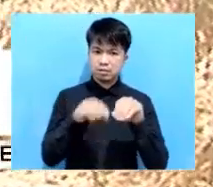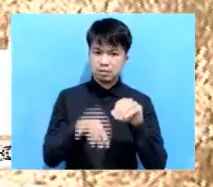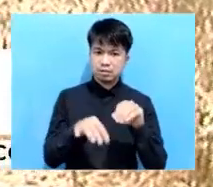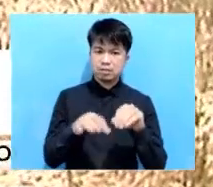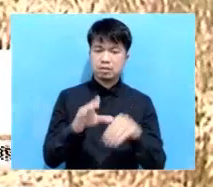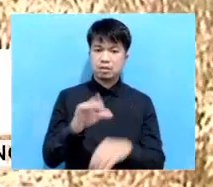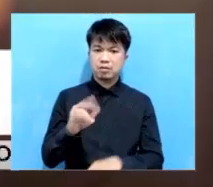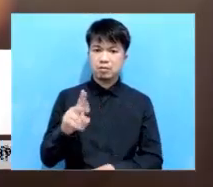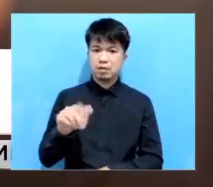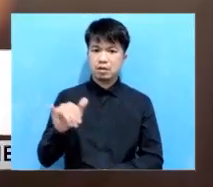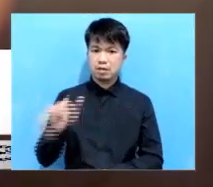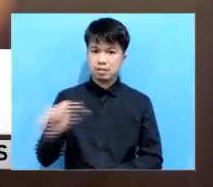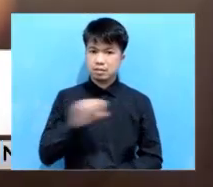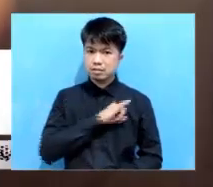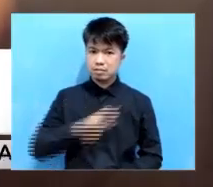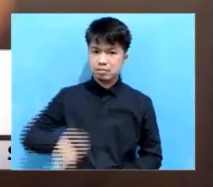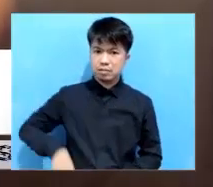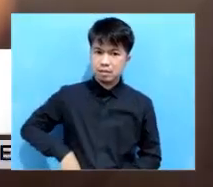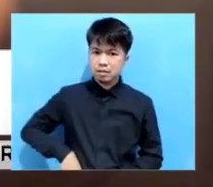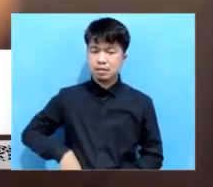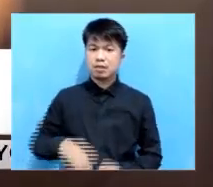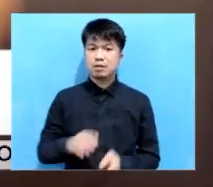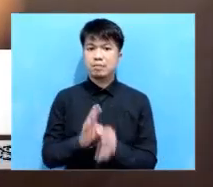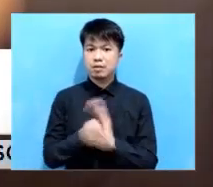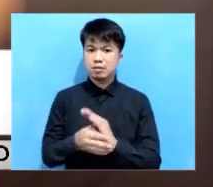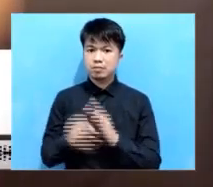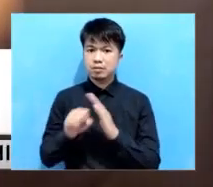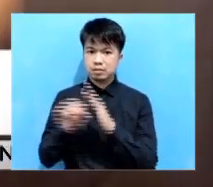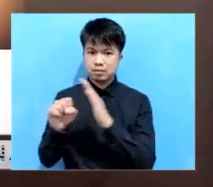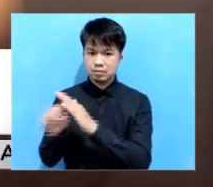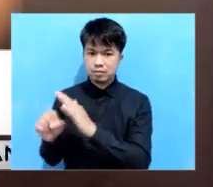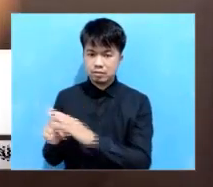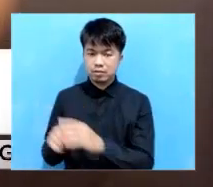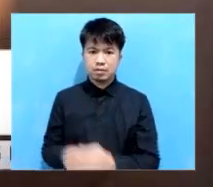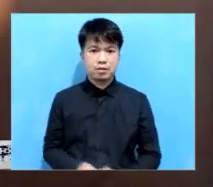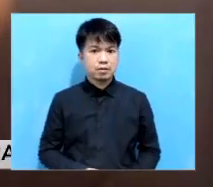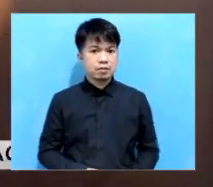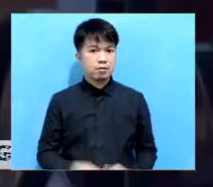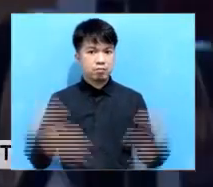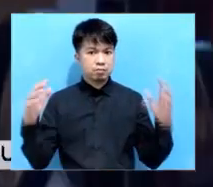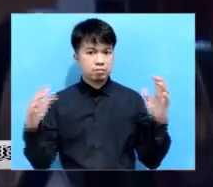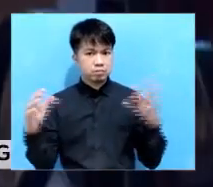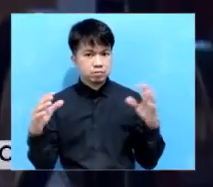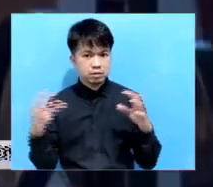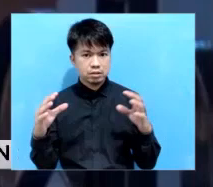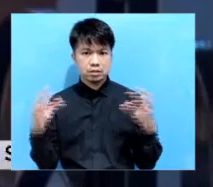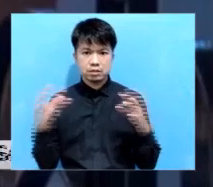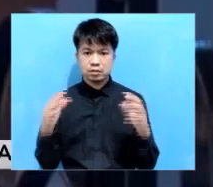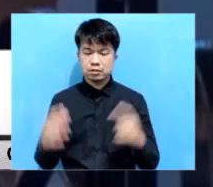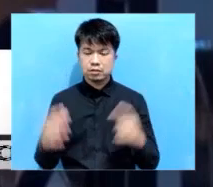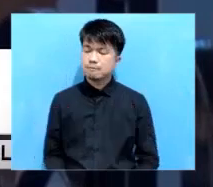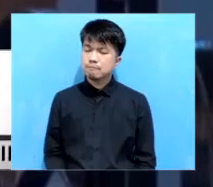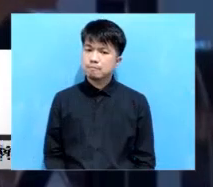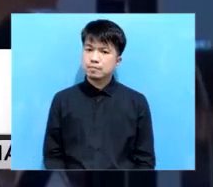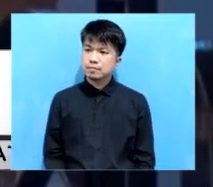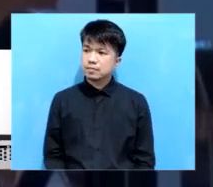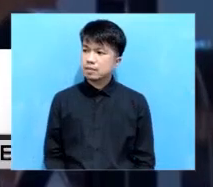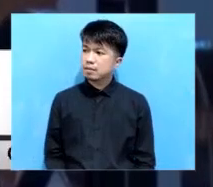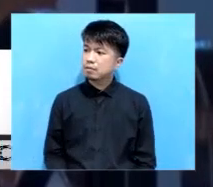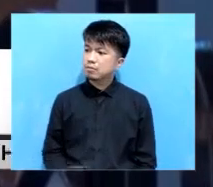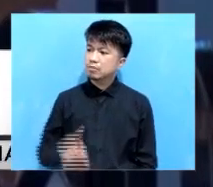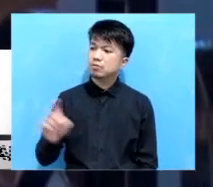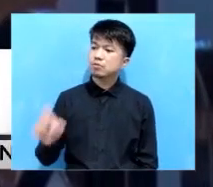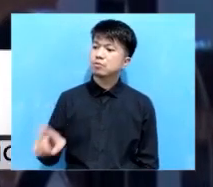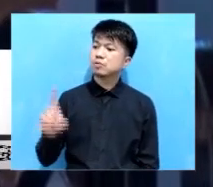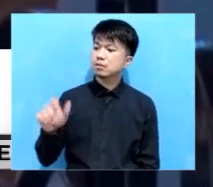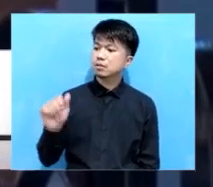pang probinsya. Dito na uminit ang sagutan. Kaya nga po, ito pong tanong ko po sa ating mga taga-DA. Ano